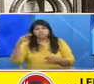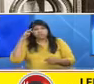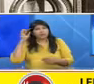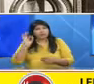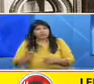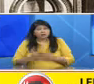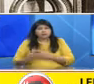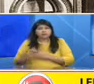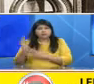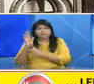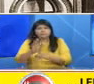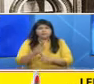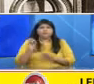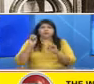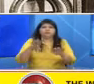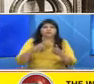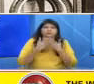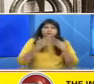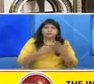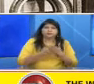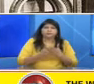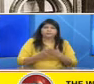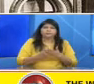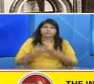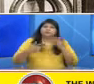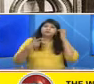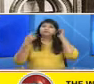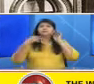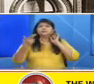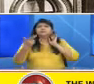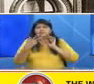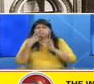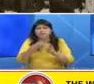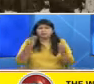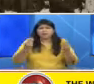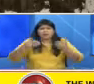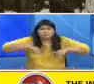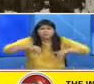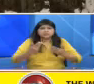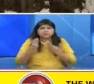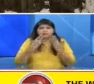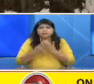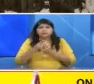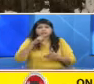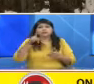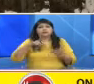गया। जिस गुलाम भारत की तरफ दुनिया बड़ी विकृत भाव से देख रही थी, उस दुनिया को 11